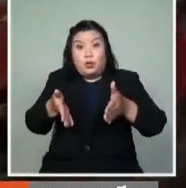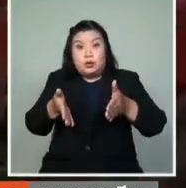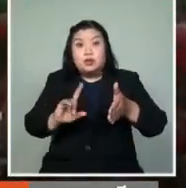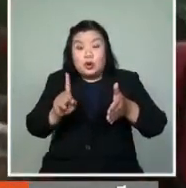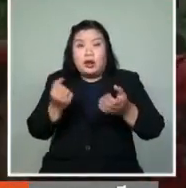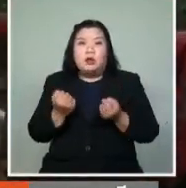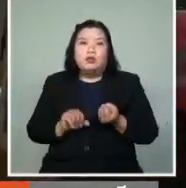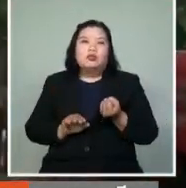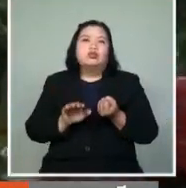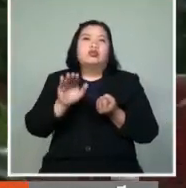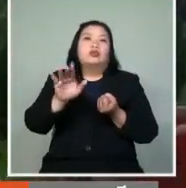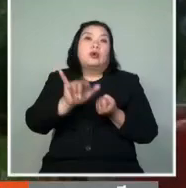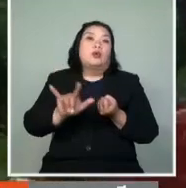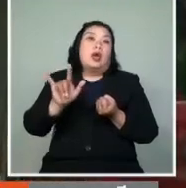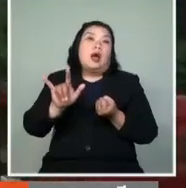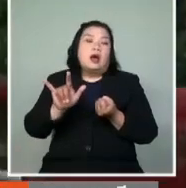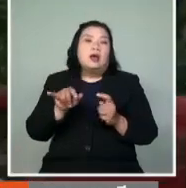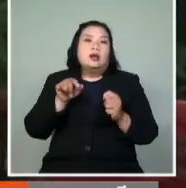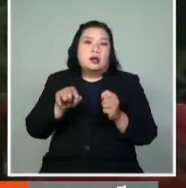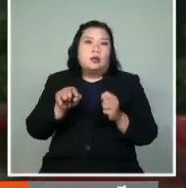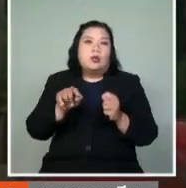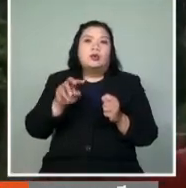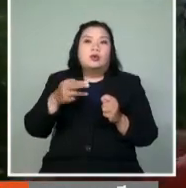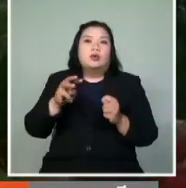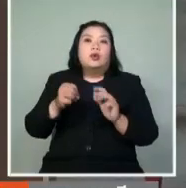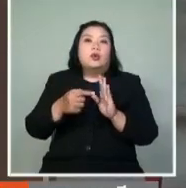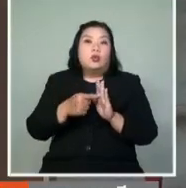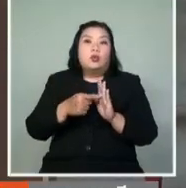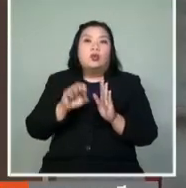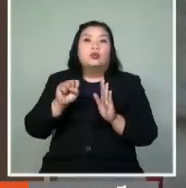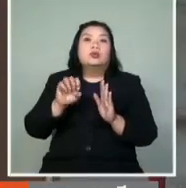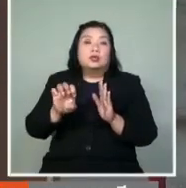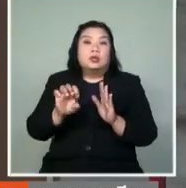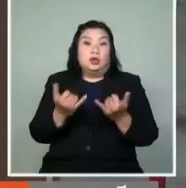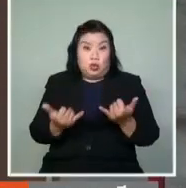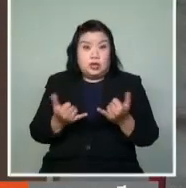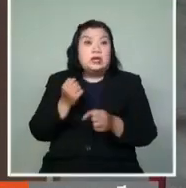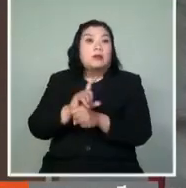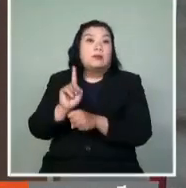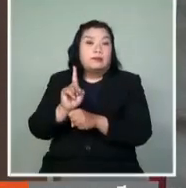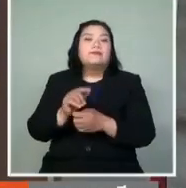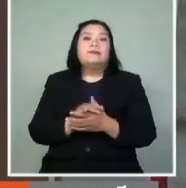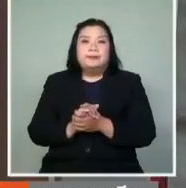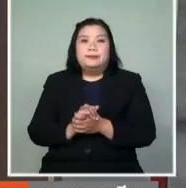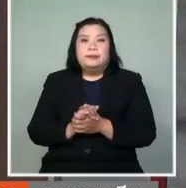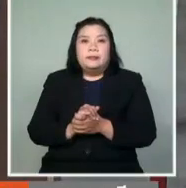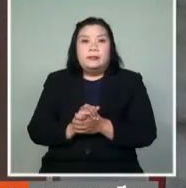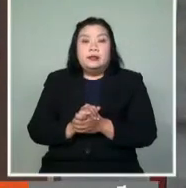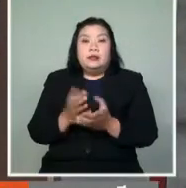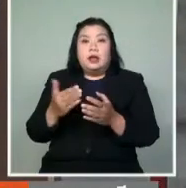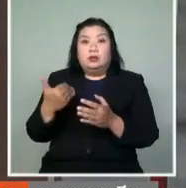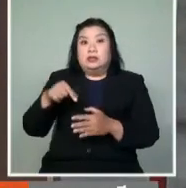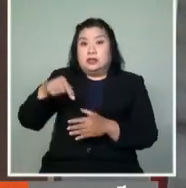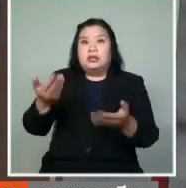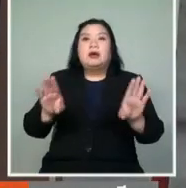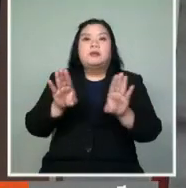ปบนอุทยานบริเวณตำบลหมูสีอำเภอปากช่องจังหวัดนครราชสีมาโชคดีนะครับว่าช่วงที่จังหวัดนี้เนี่ยเขาใหญ่ปิด